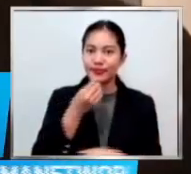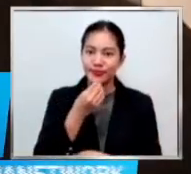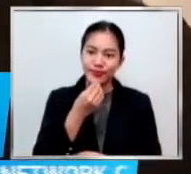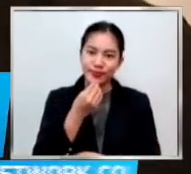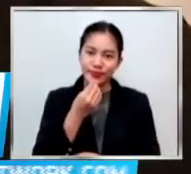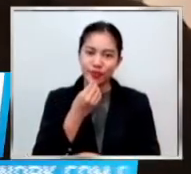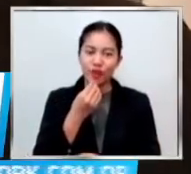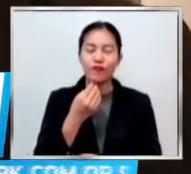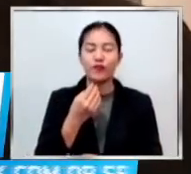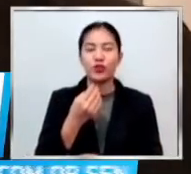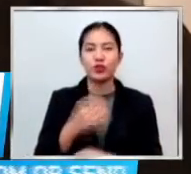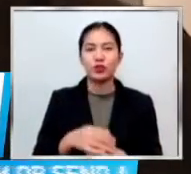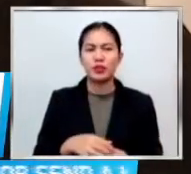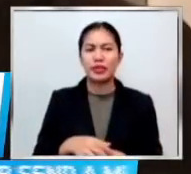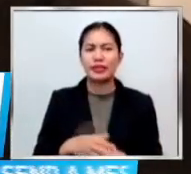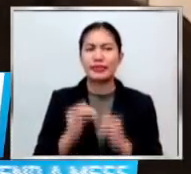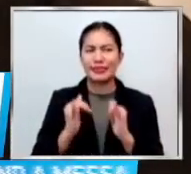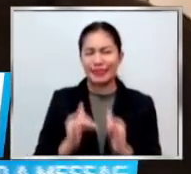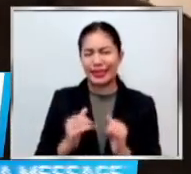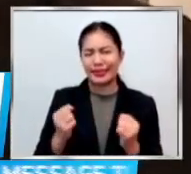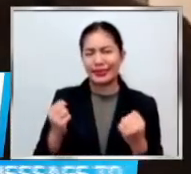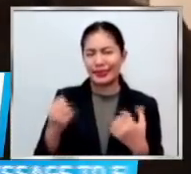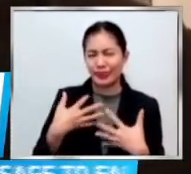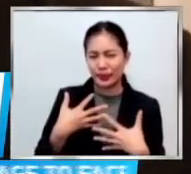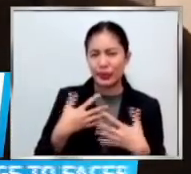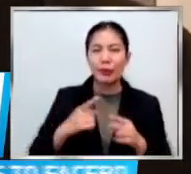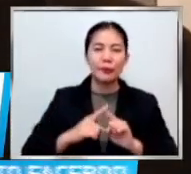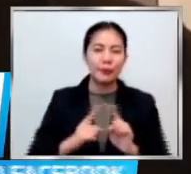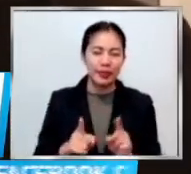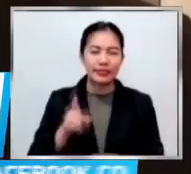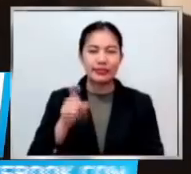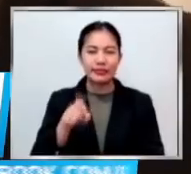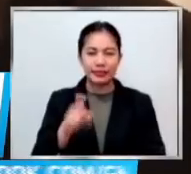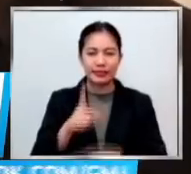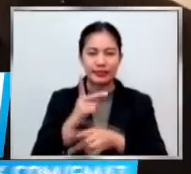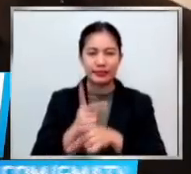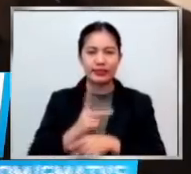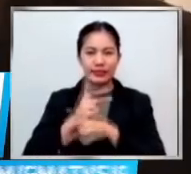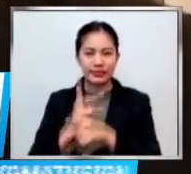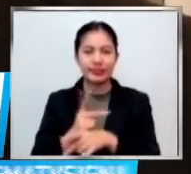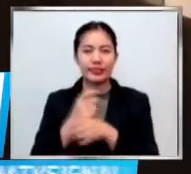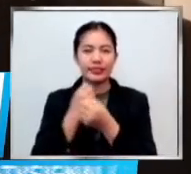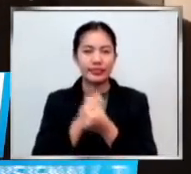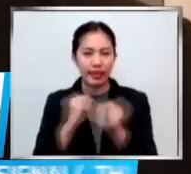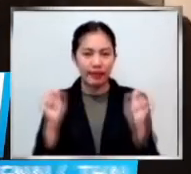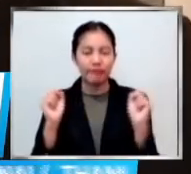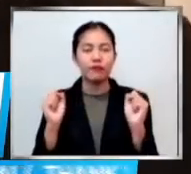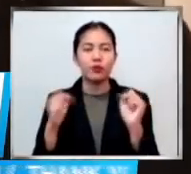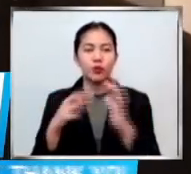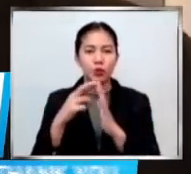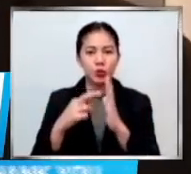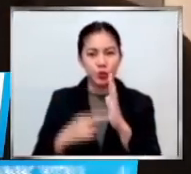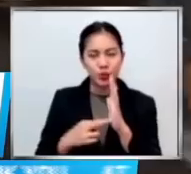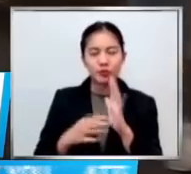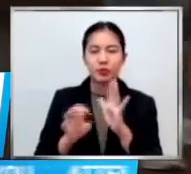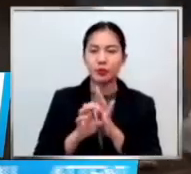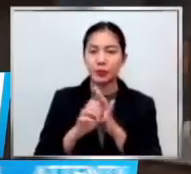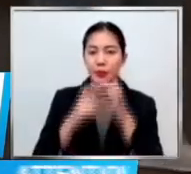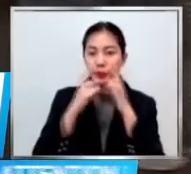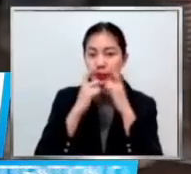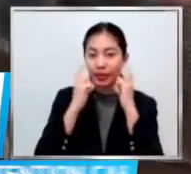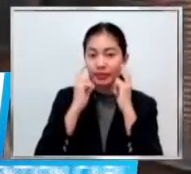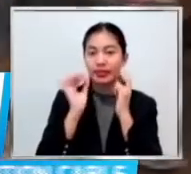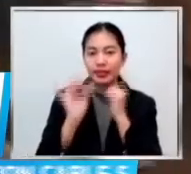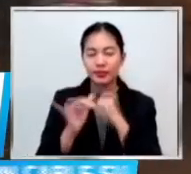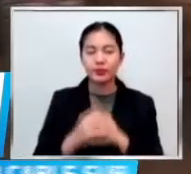Siyempre natakot pa rin kaya dapat sumunod pa rin sa safety precautions. Kahit mga simpleng pagsuot ng face mask lang. Ang